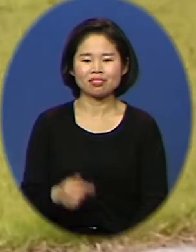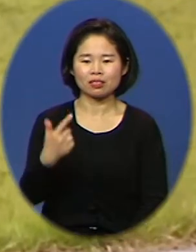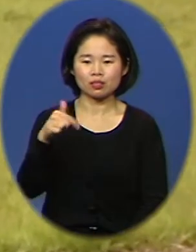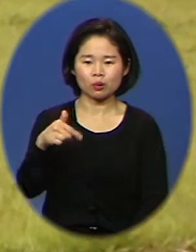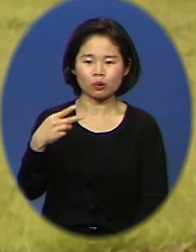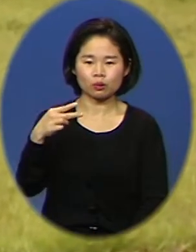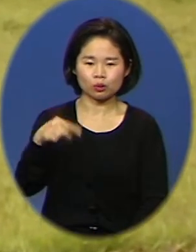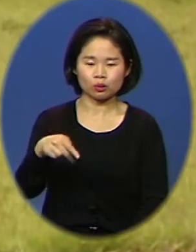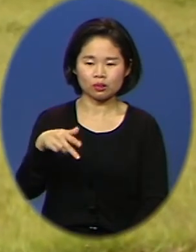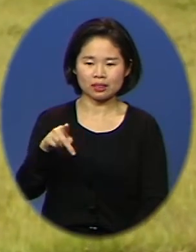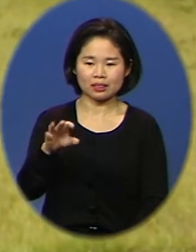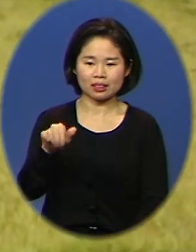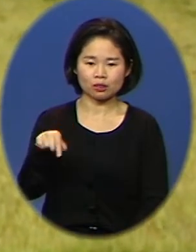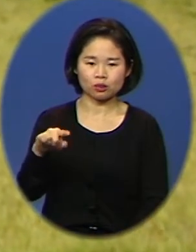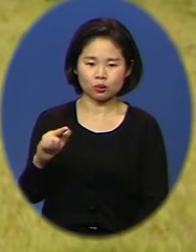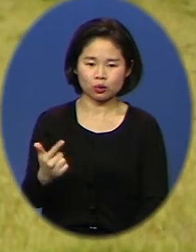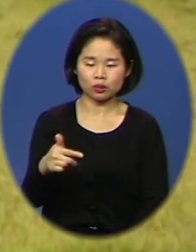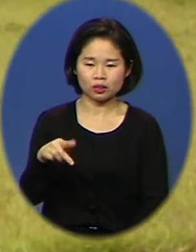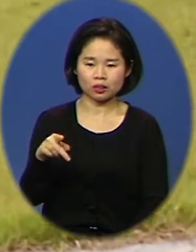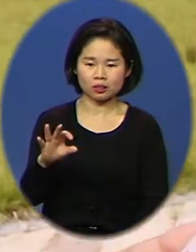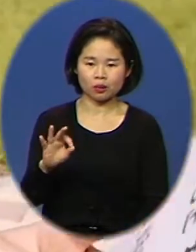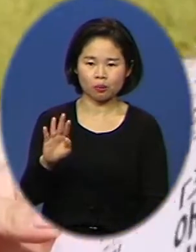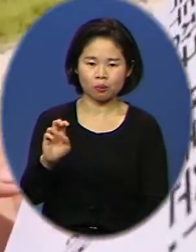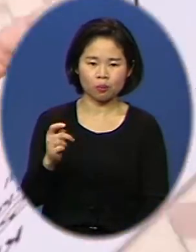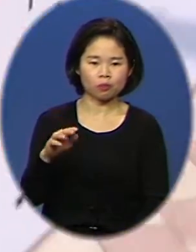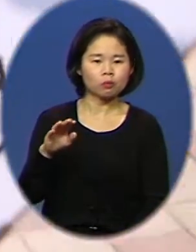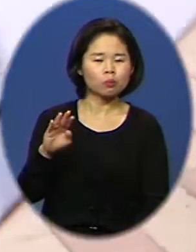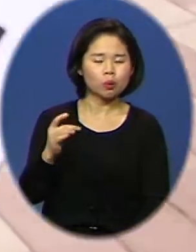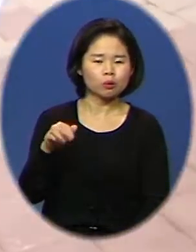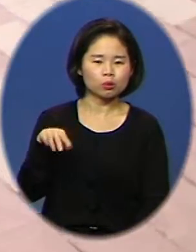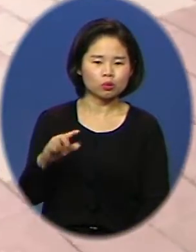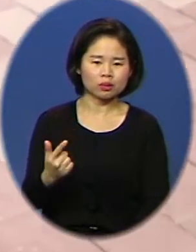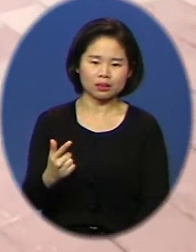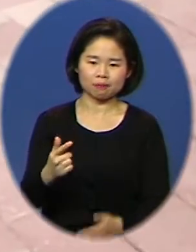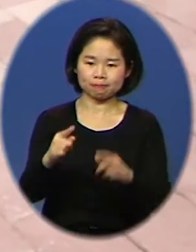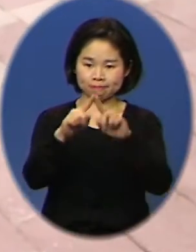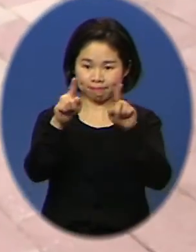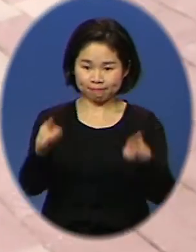녹두장군 전봉준, 그의 비문에 있는 시를 읽어주세요.